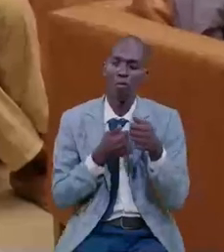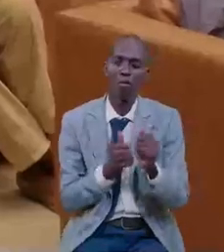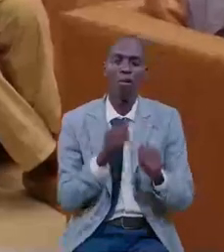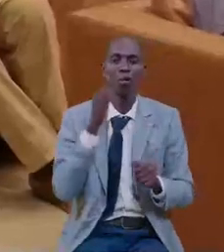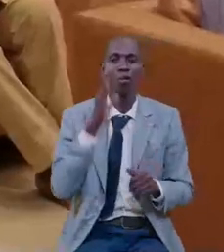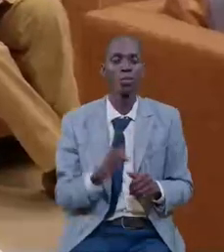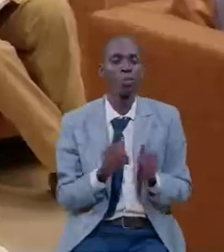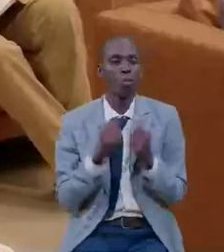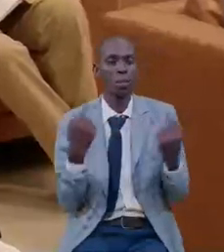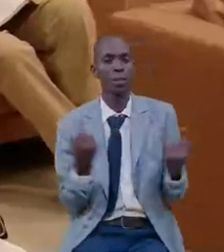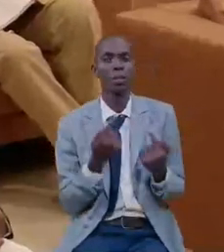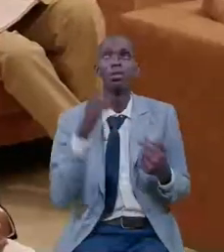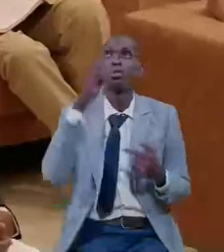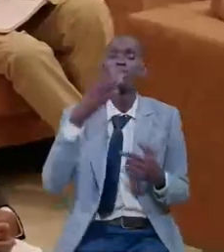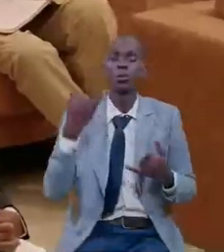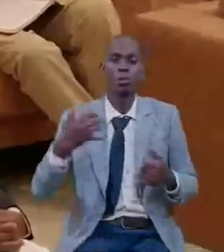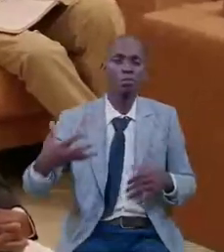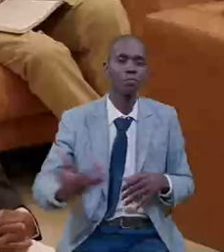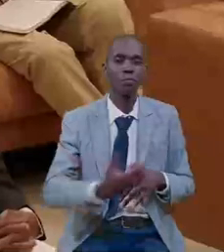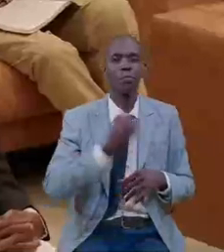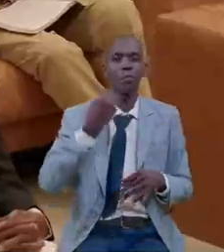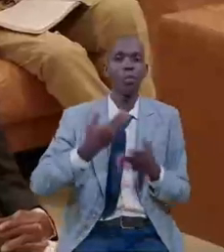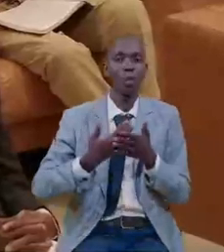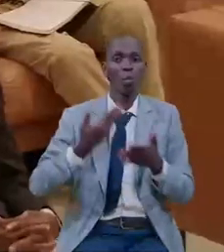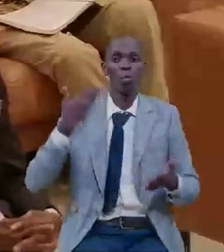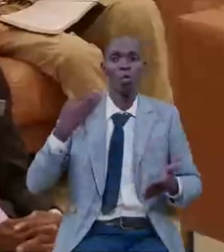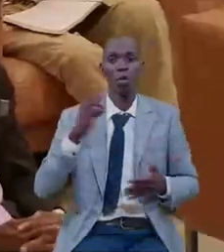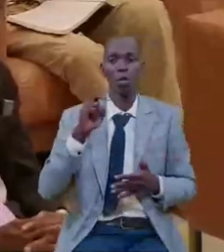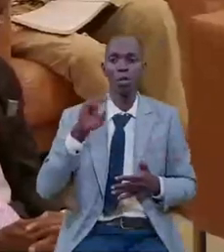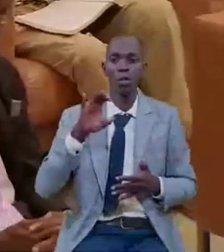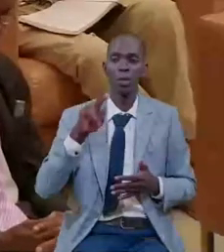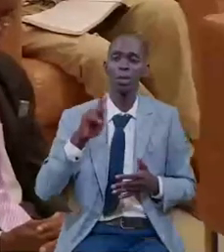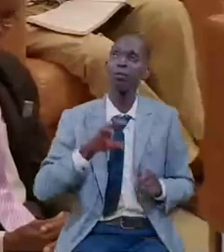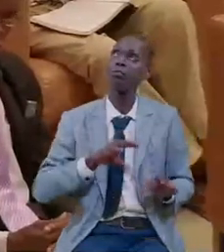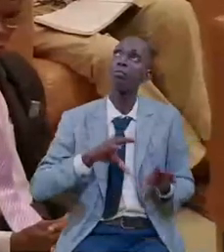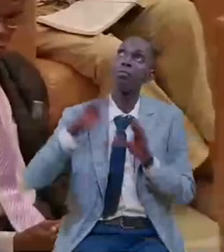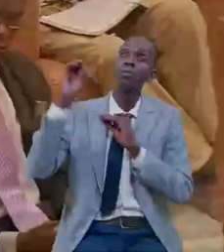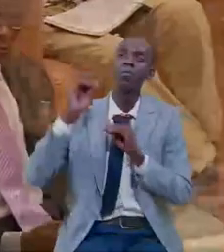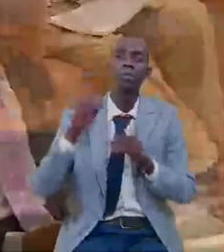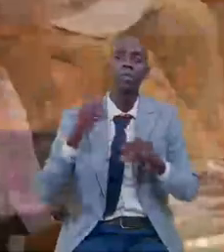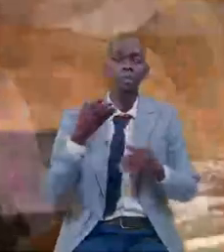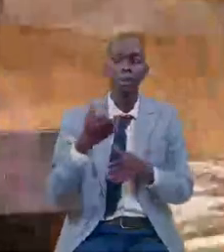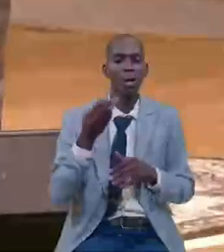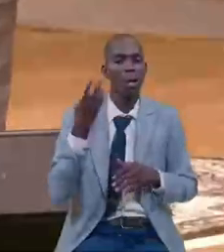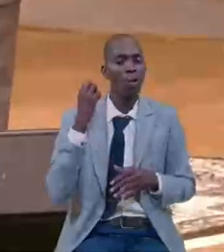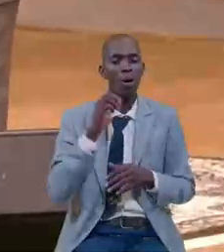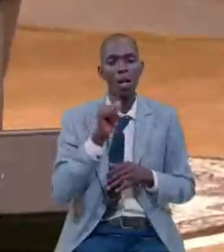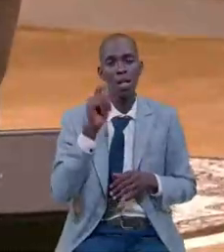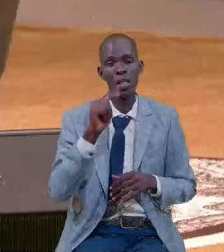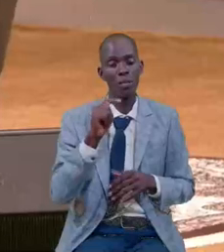que Dieu l'a enlevé. Car avant son enlèvement, il a reçu ce témoignage qu'il